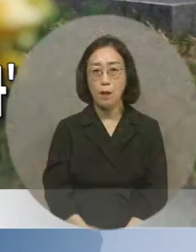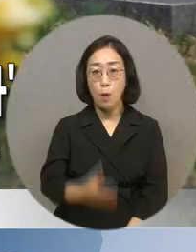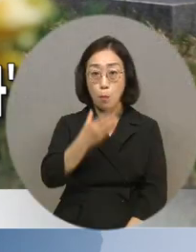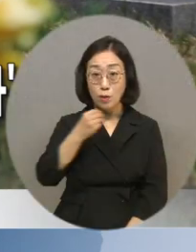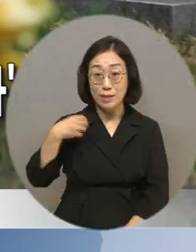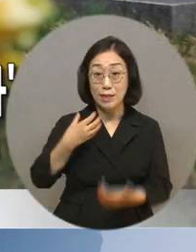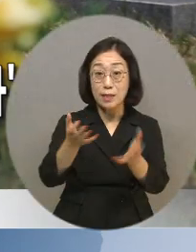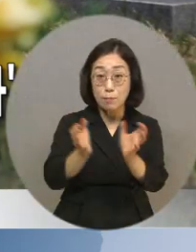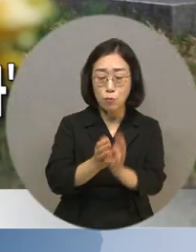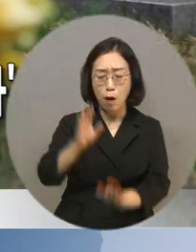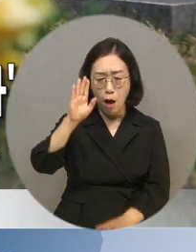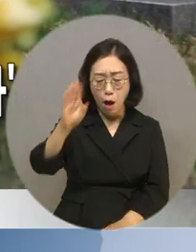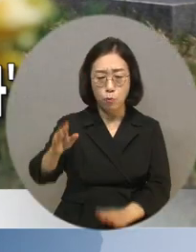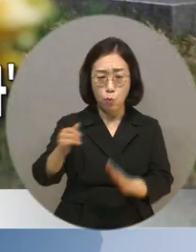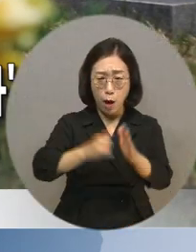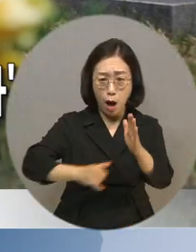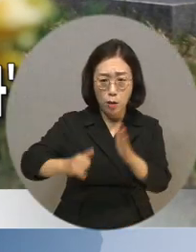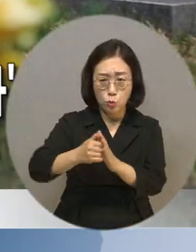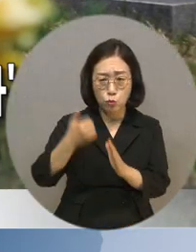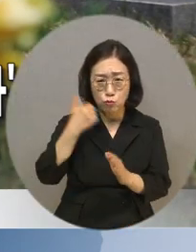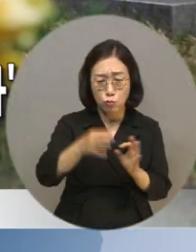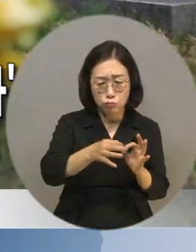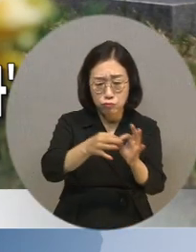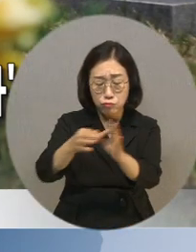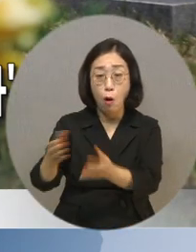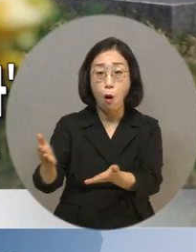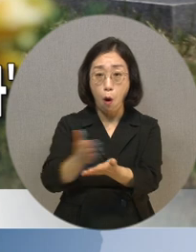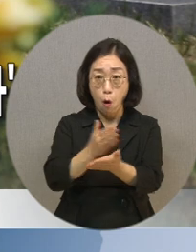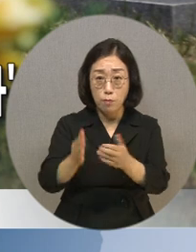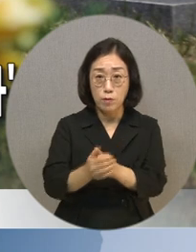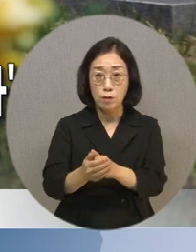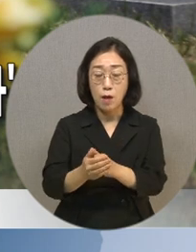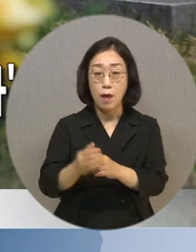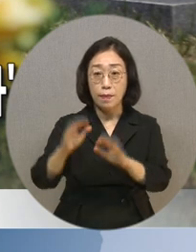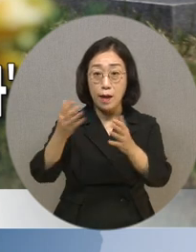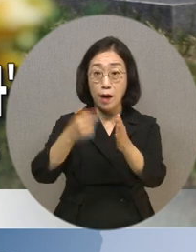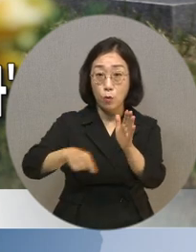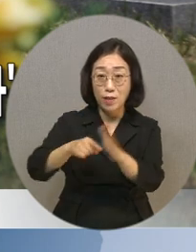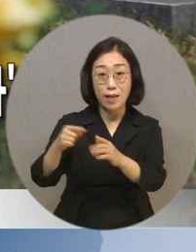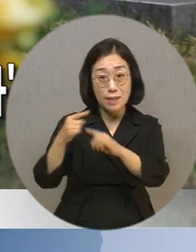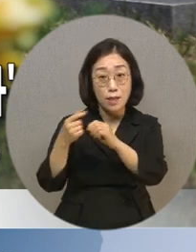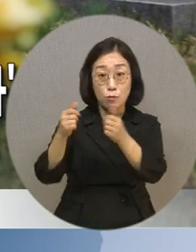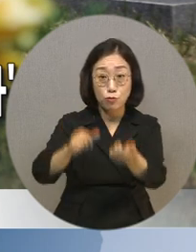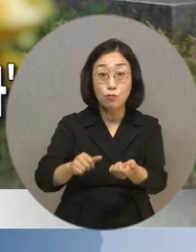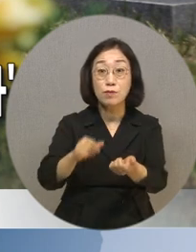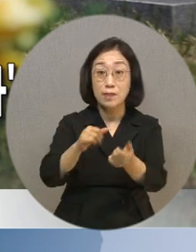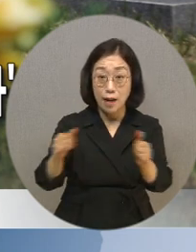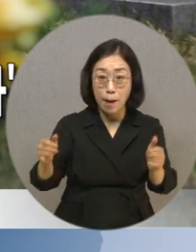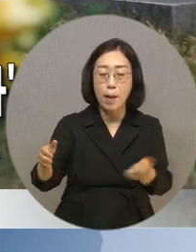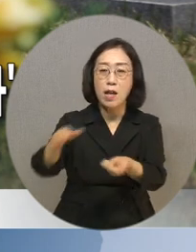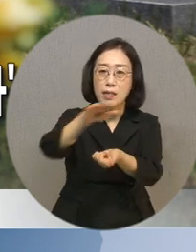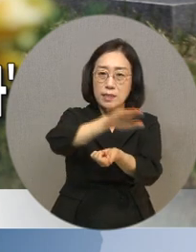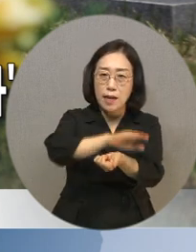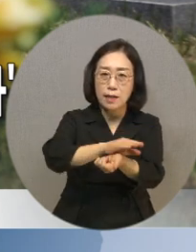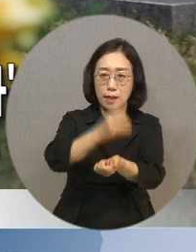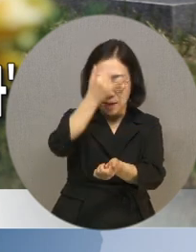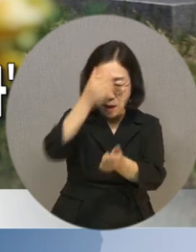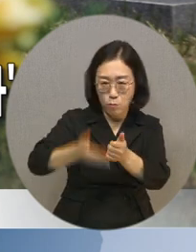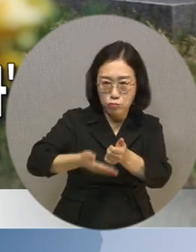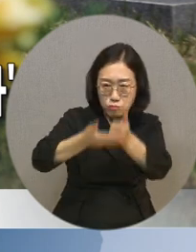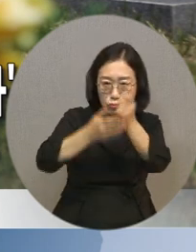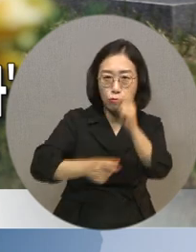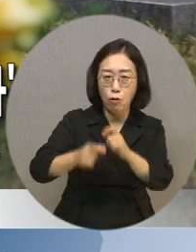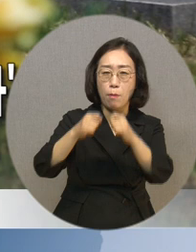보건복지부가 앞으로 무연고 국가유공자에 대한 장사 예우를 강화한다고 밝혔습니다. 이에 장사 등에 관한